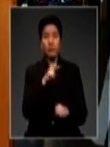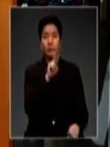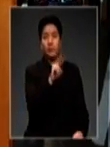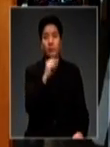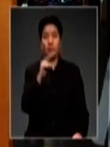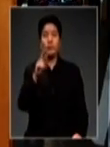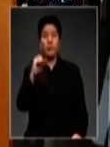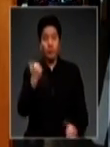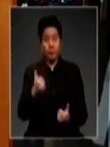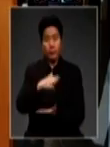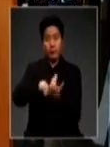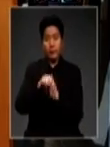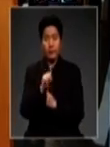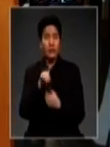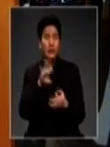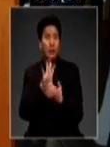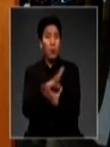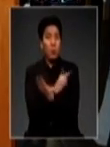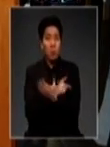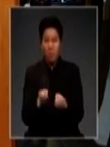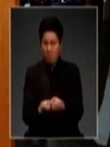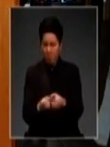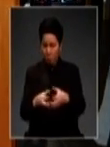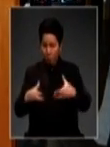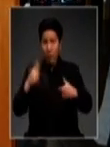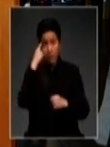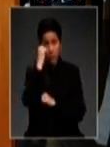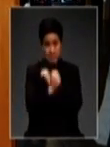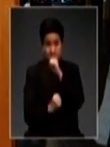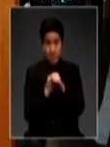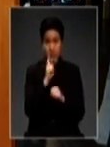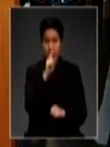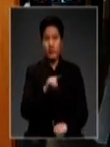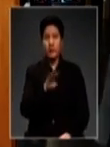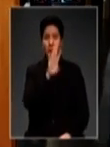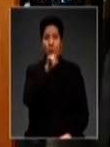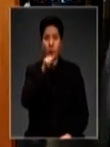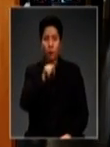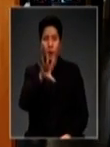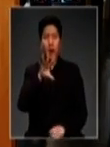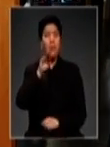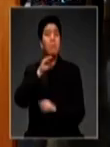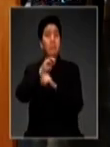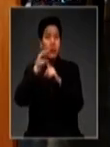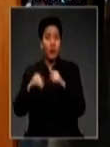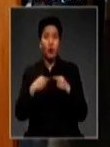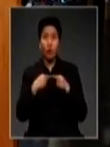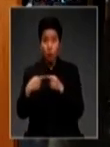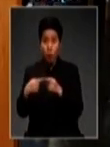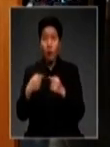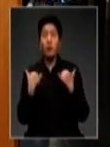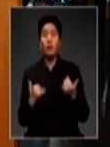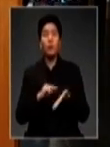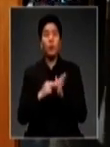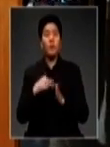แล้วตัวเลขเศรษฐกิจในจังหวัดภูเก็ตนั้นจะสามารถเติบโตได้อย่างน้อยปีละ 4.5% ต่อเนื่องไปอีก5ปีค่ะและทั้งหมดนี้นะคะก็คือเ